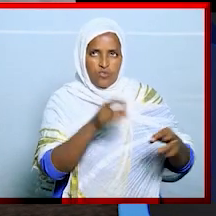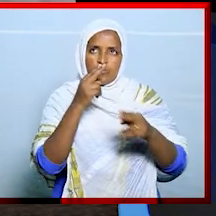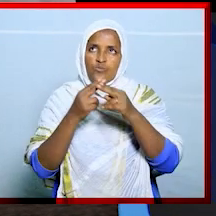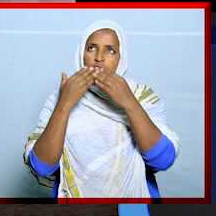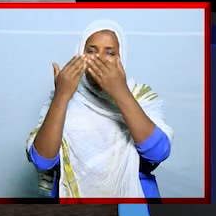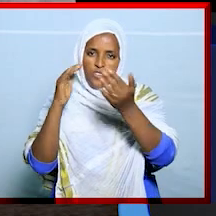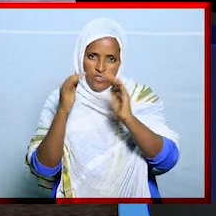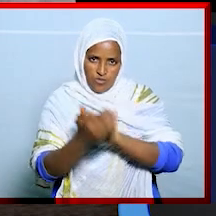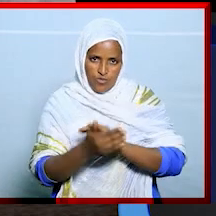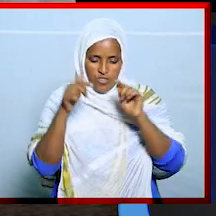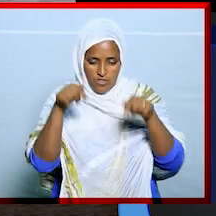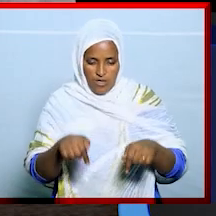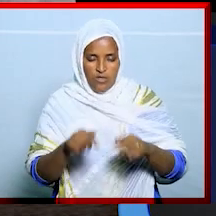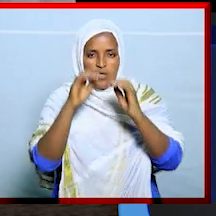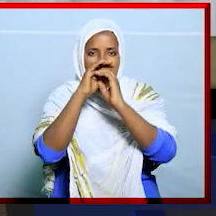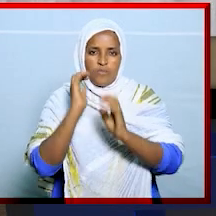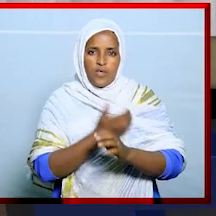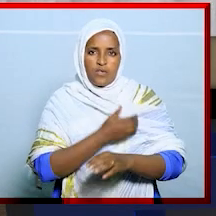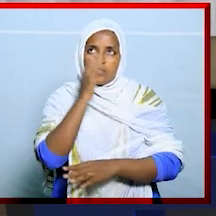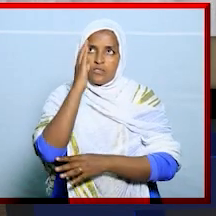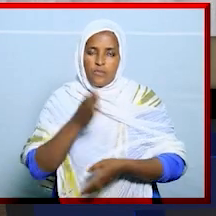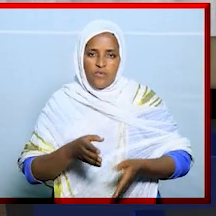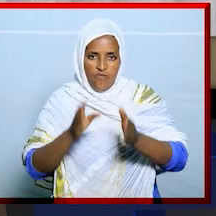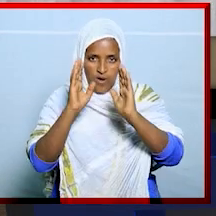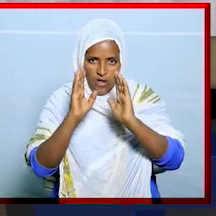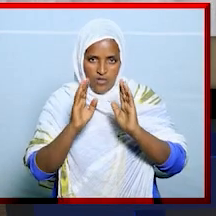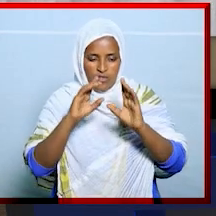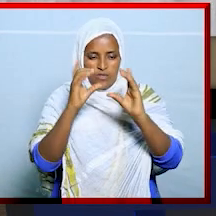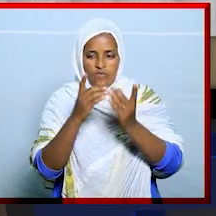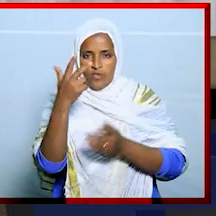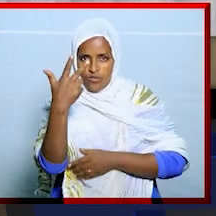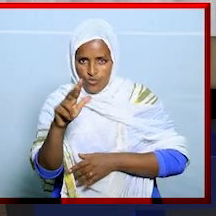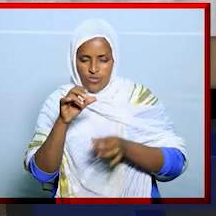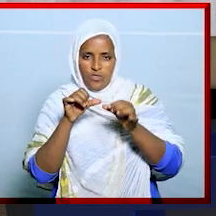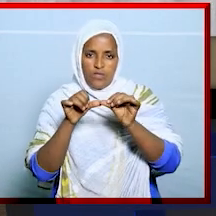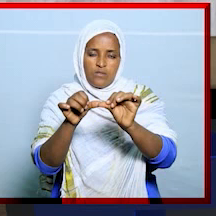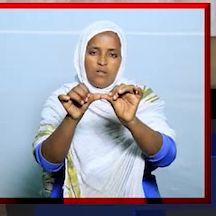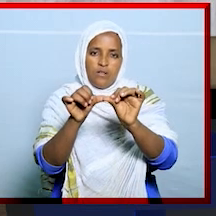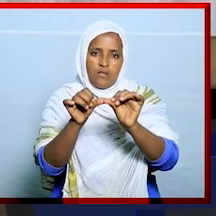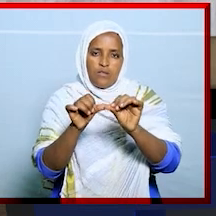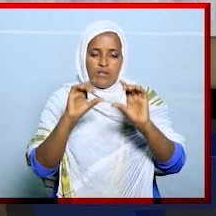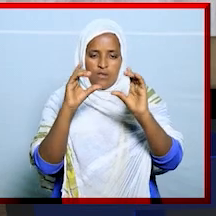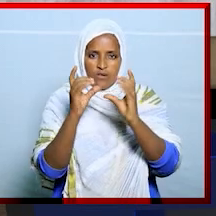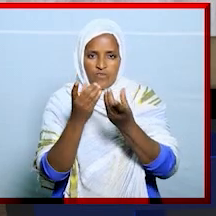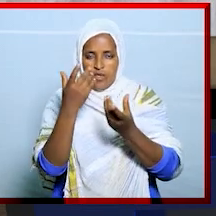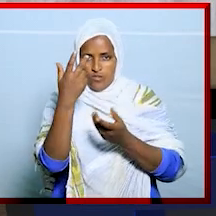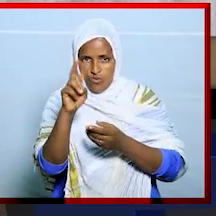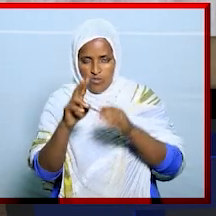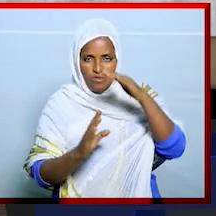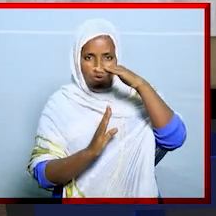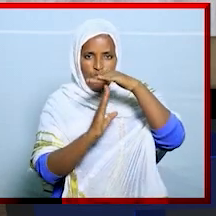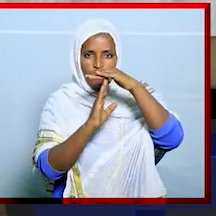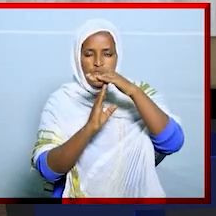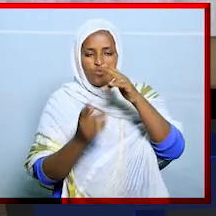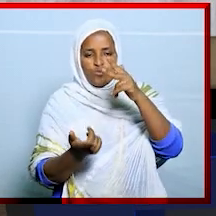በቸርነቱ ስላሸጋገረን ስሙ የተመሰገነ ይሁን። ዛሬ እንደ አምላካችን መልካም ፈቃድ ክፍል 13 እንቀጥላለን።